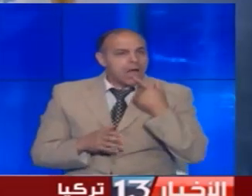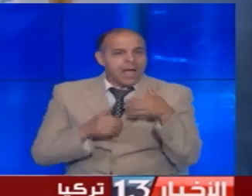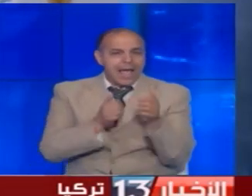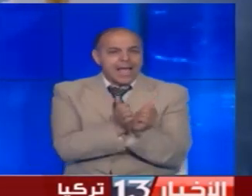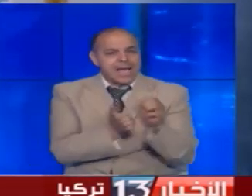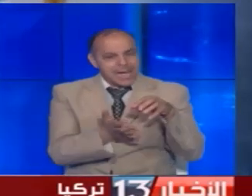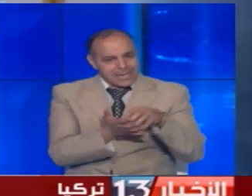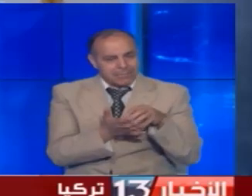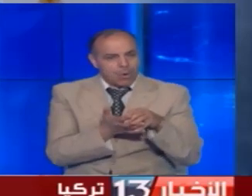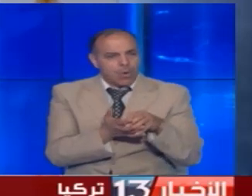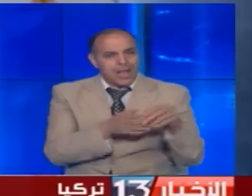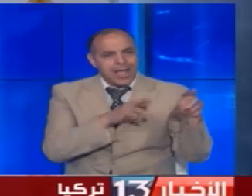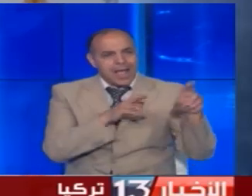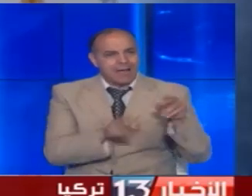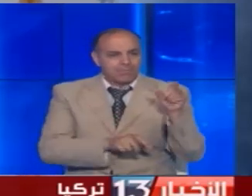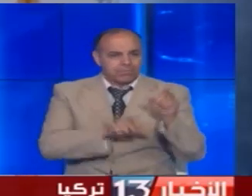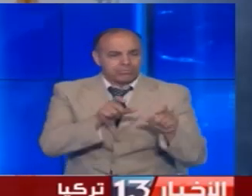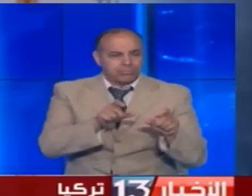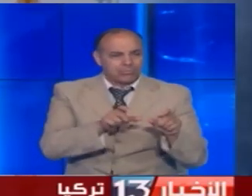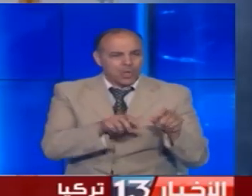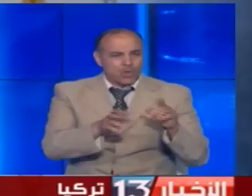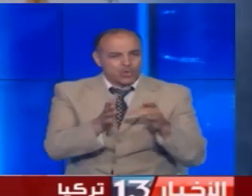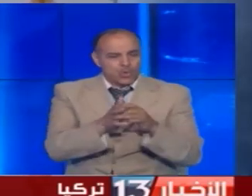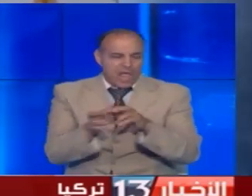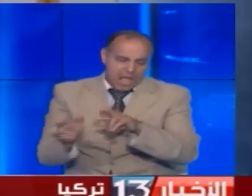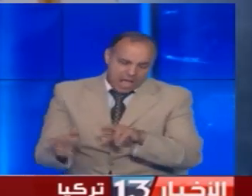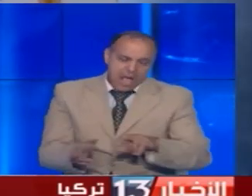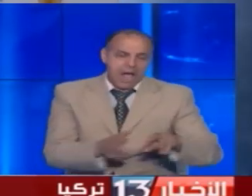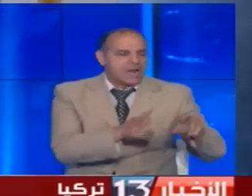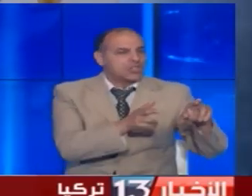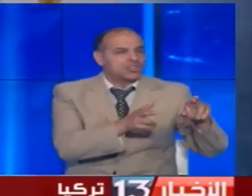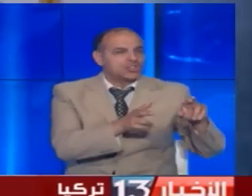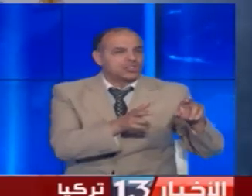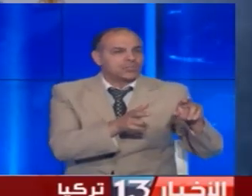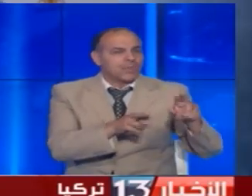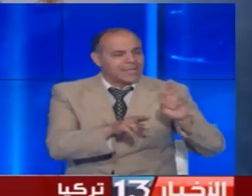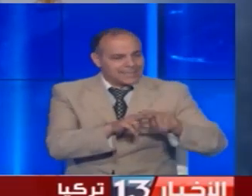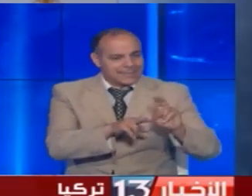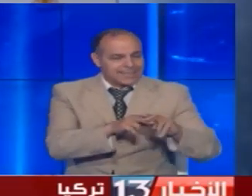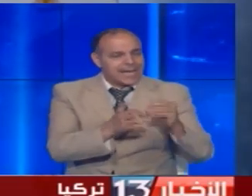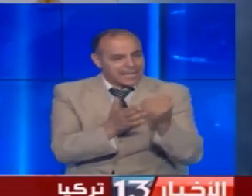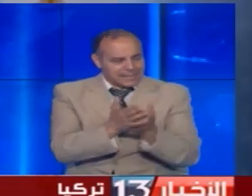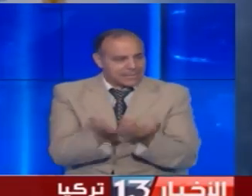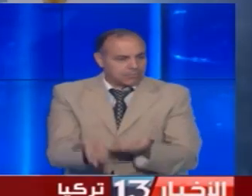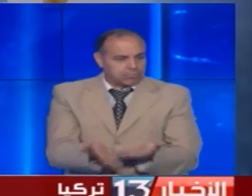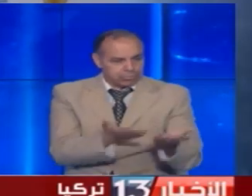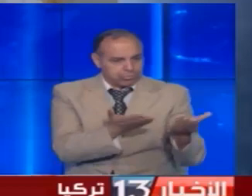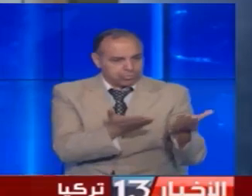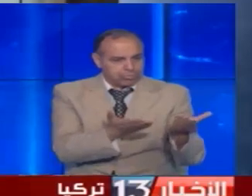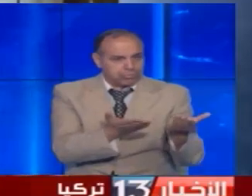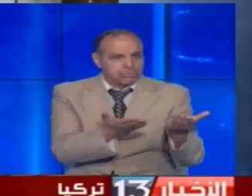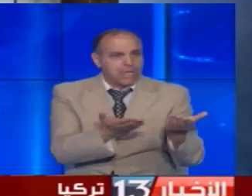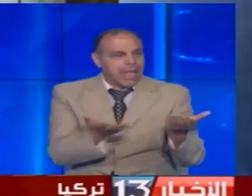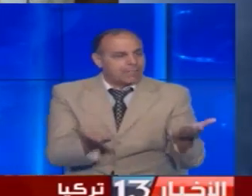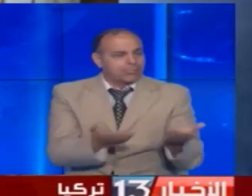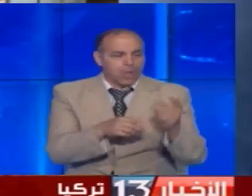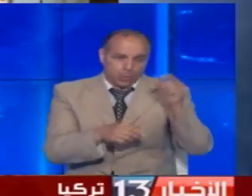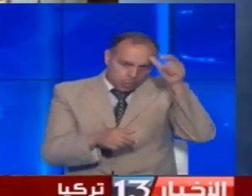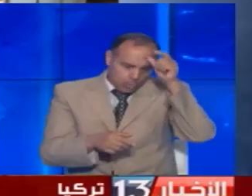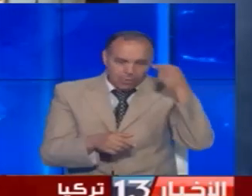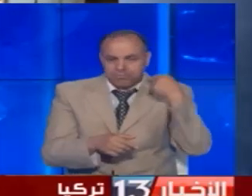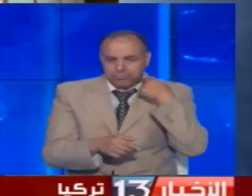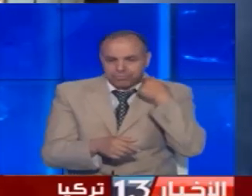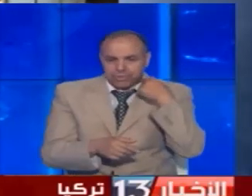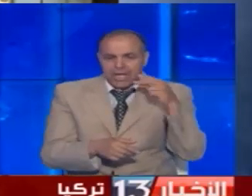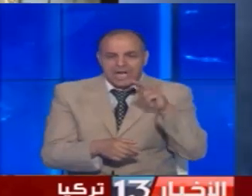في أنقرة بإعادة اللاجئين السوريين إلى بلادهم وببدء إصلاحات اقتصادية ترفع قيمة الليرة التركية التي خسرت